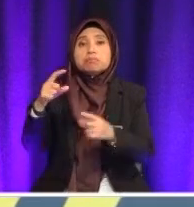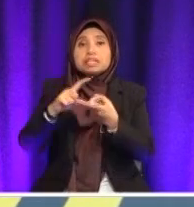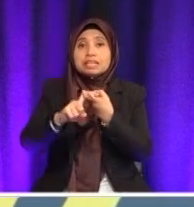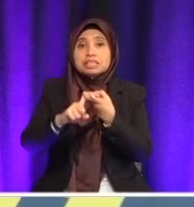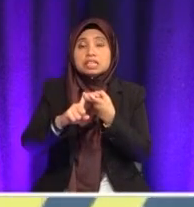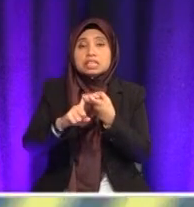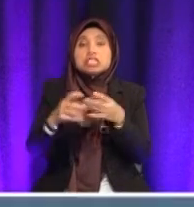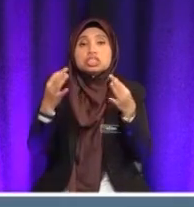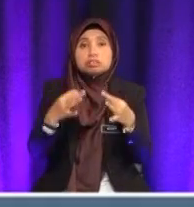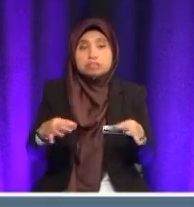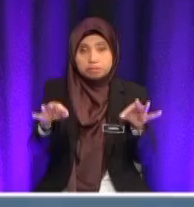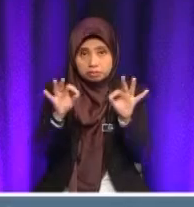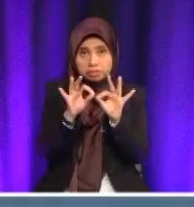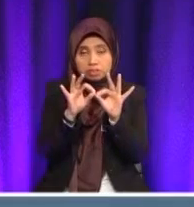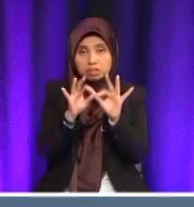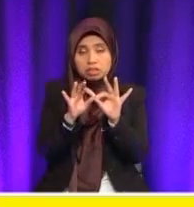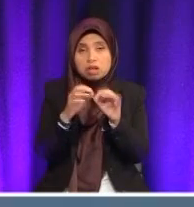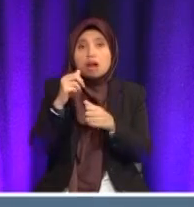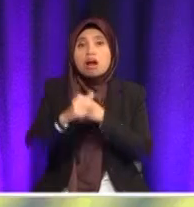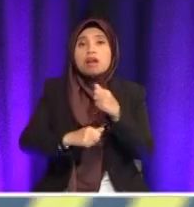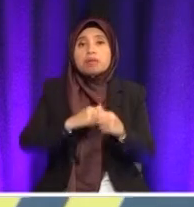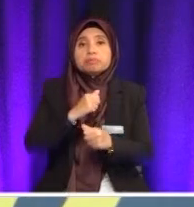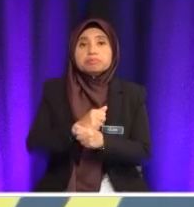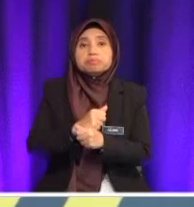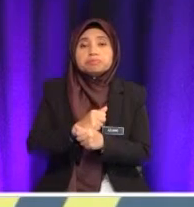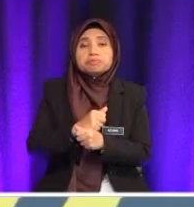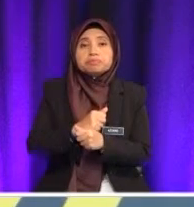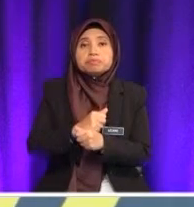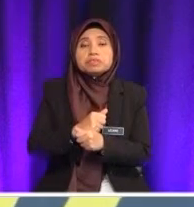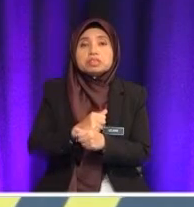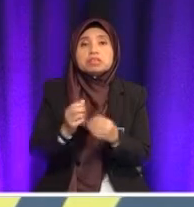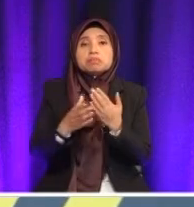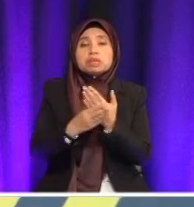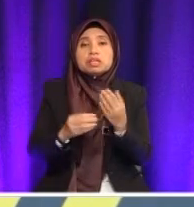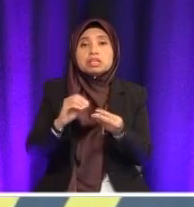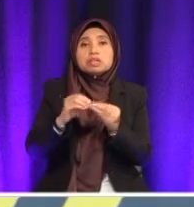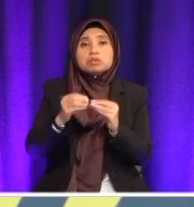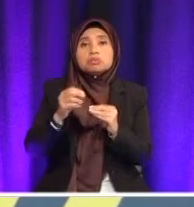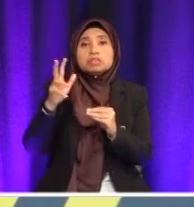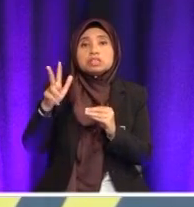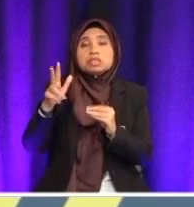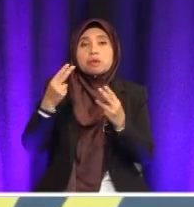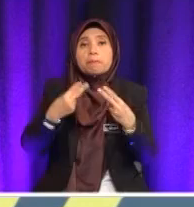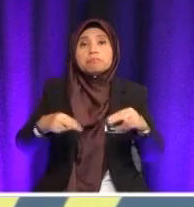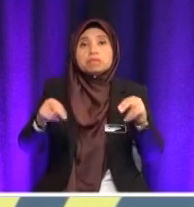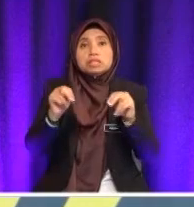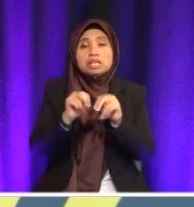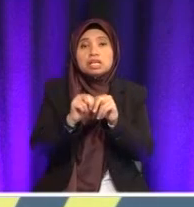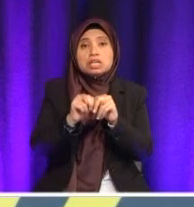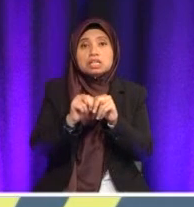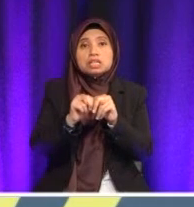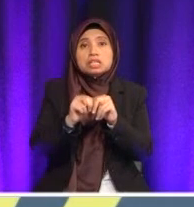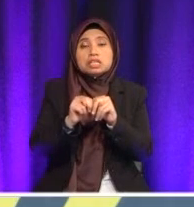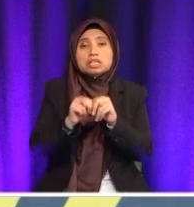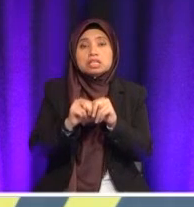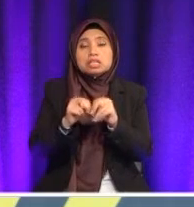islands kita Oke seterusnya Ifan kalau kita lihat di sini kemahira yang ketiga adalah Kemayoran menilai ya Di mana